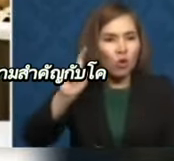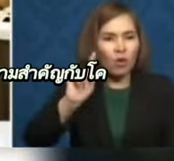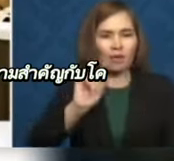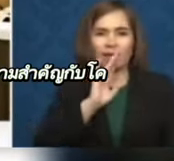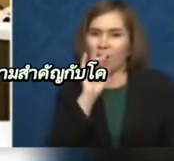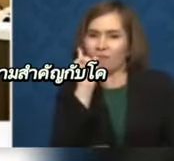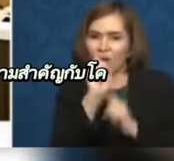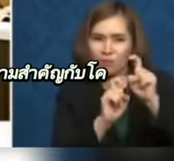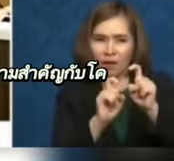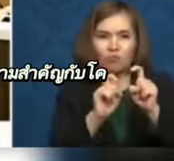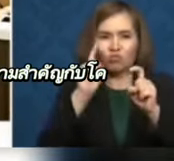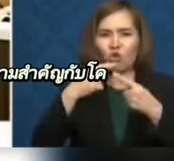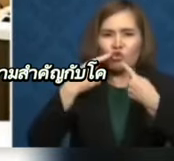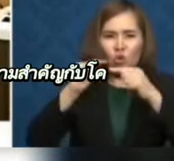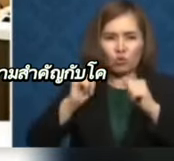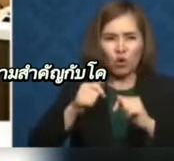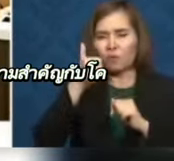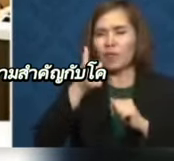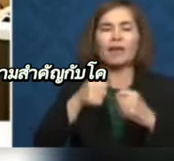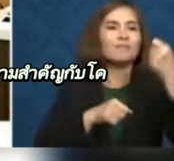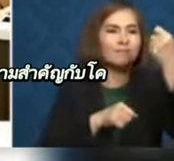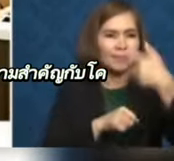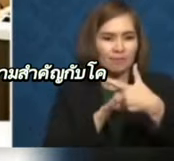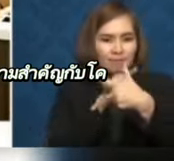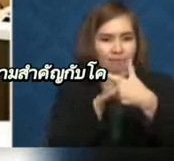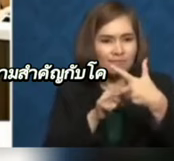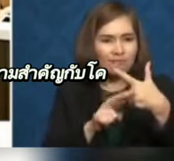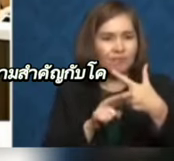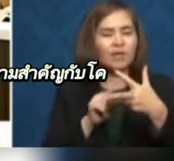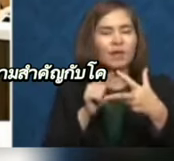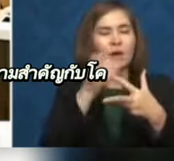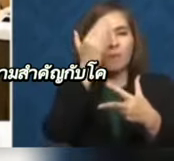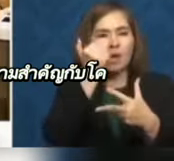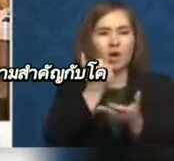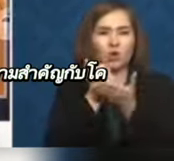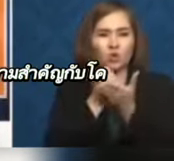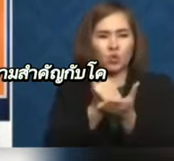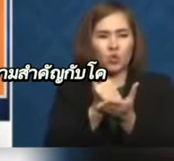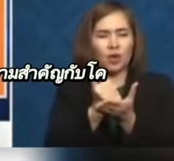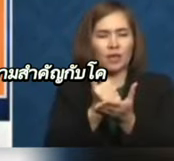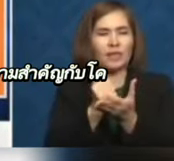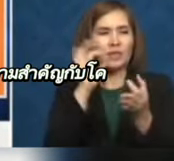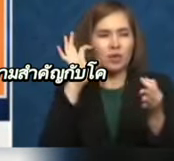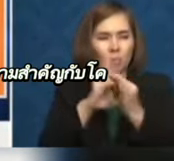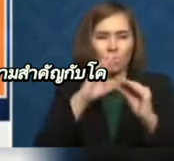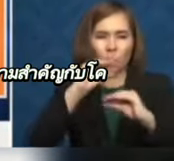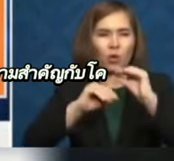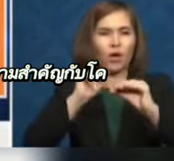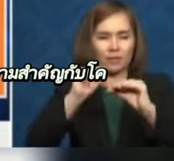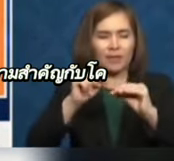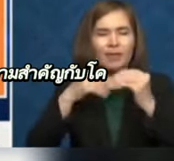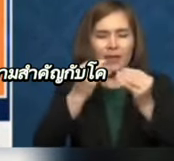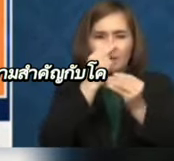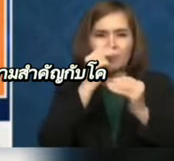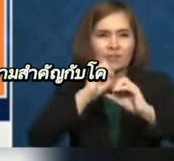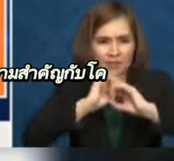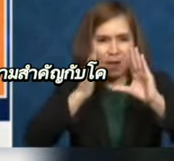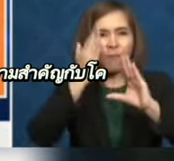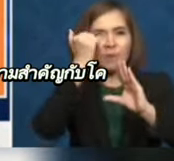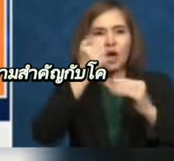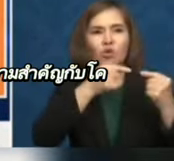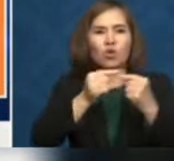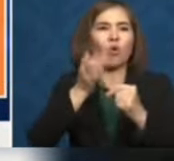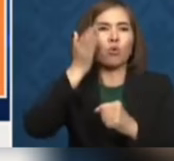ตอบคำถามได้ 3คำถามสำคัญกับโครงการ Land Bridgeนี้ก่อนที่จะเดินหน้าต่อครับ